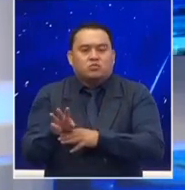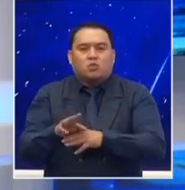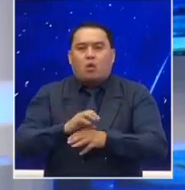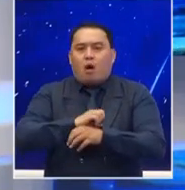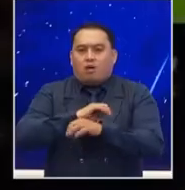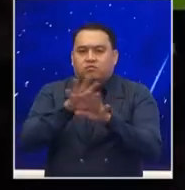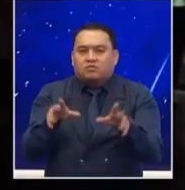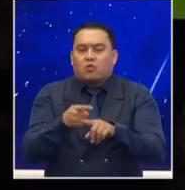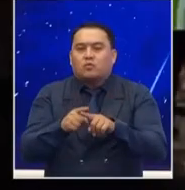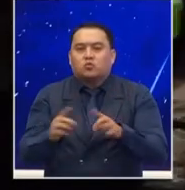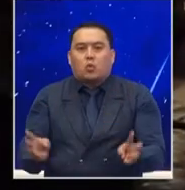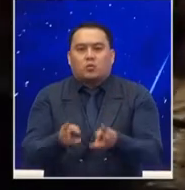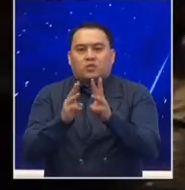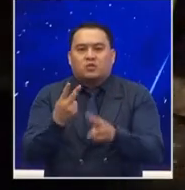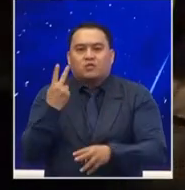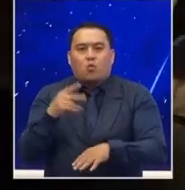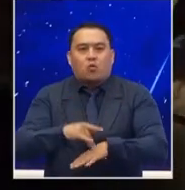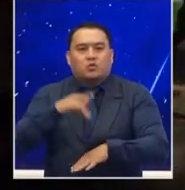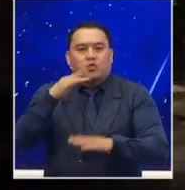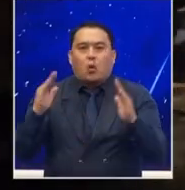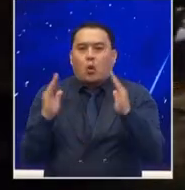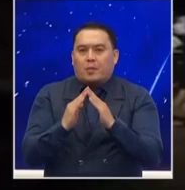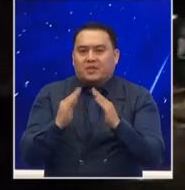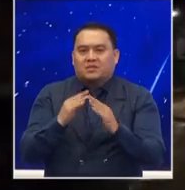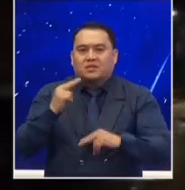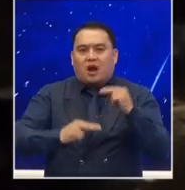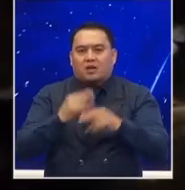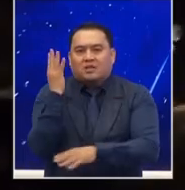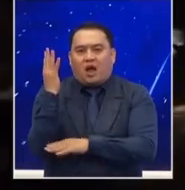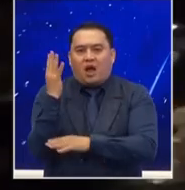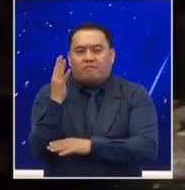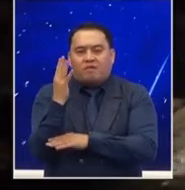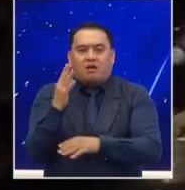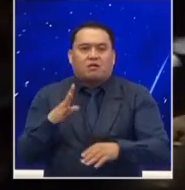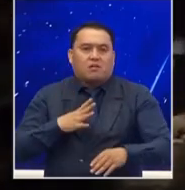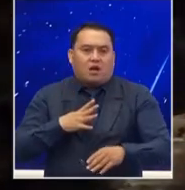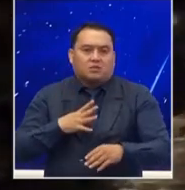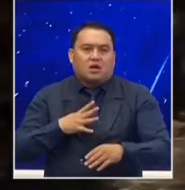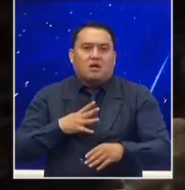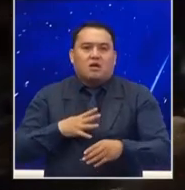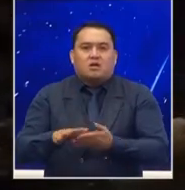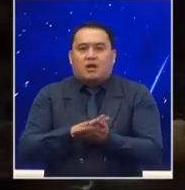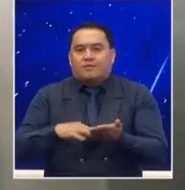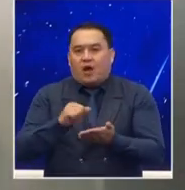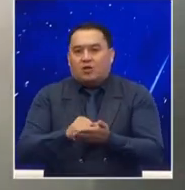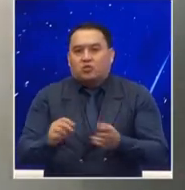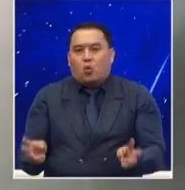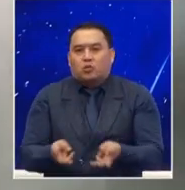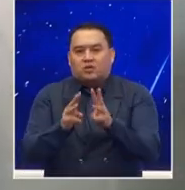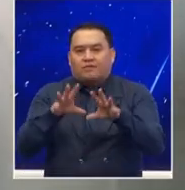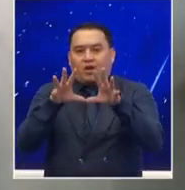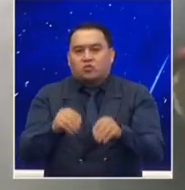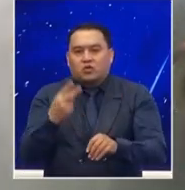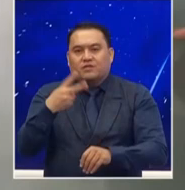квартира в двухэтажном многоквартирном жилом доме. Строение деревянно-камышитовое, каркасное. В ликвидации огня был